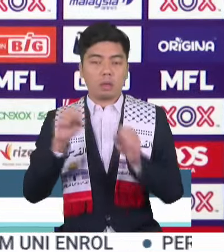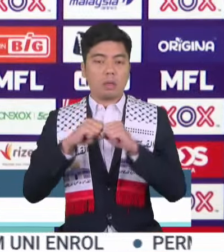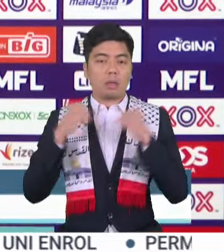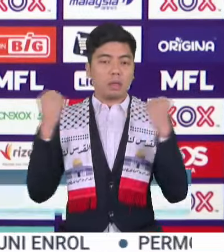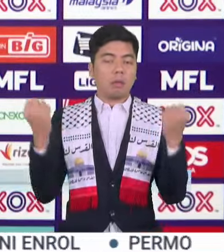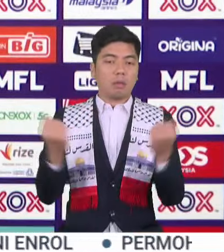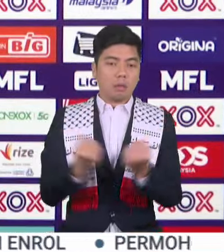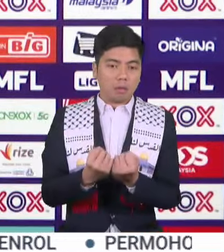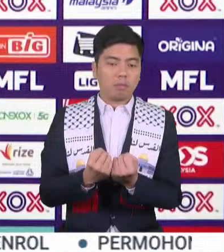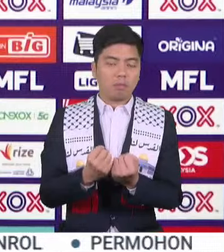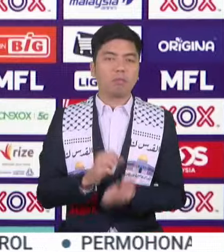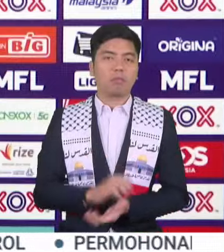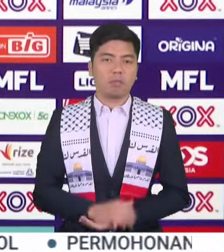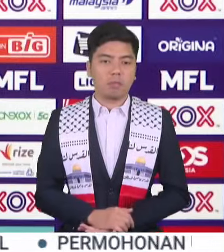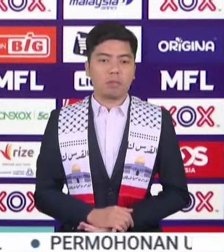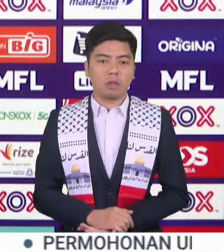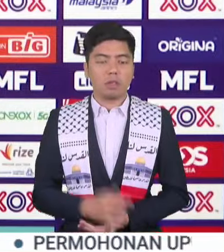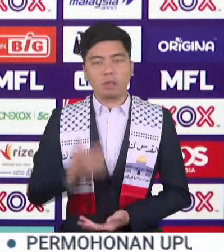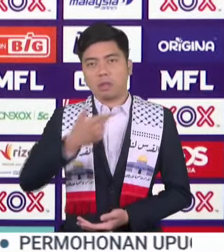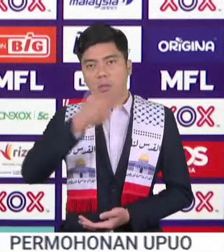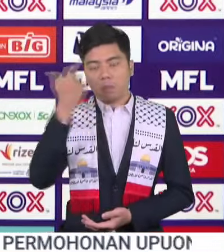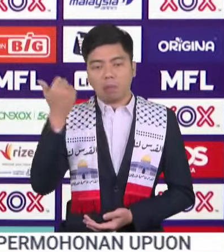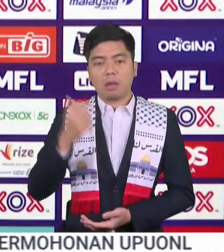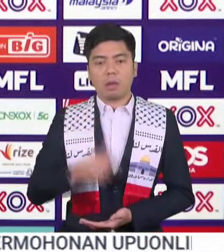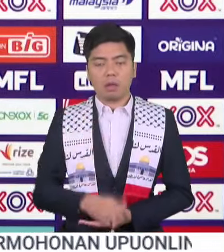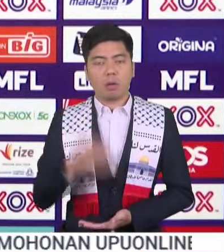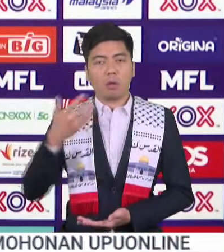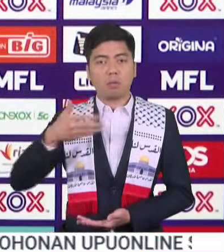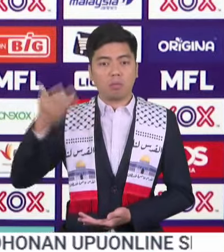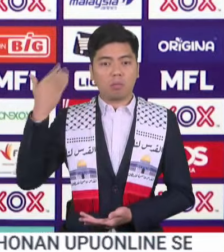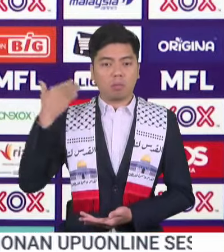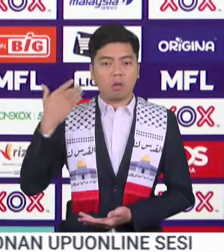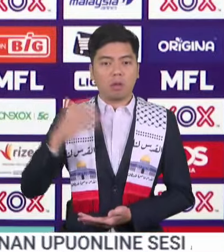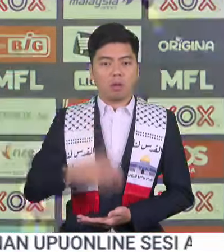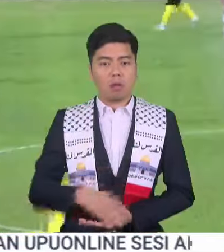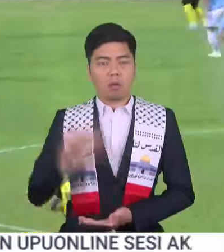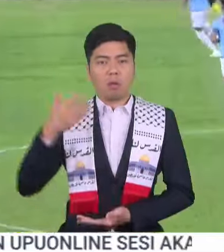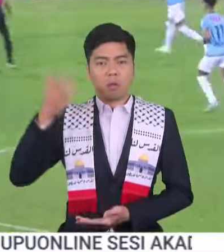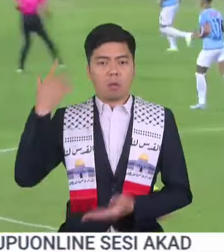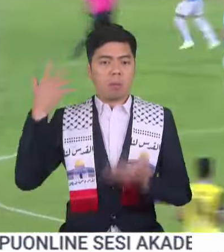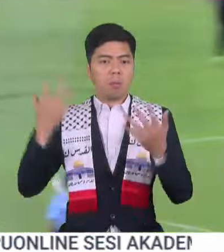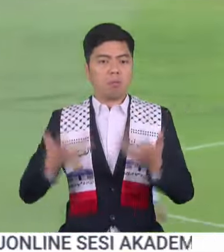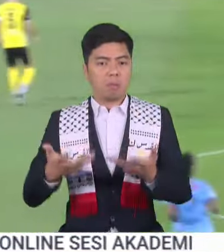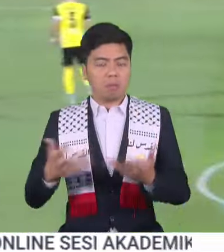untuk semua pasukan beraksi. Kerana stadium ni dia agak berat.